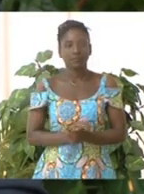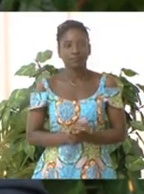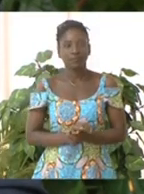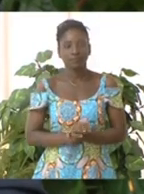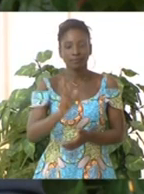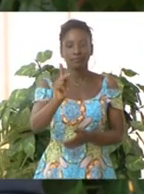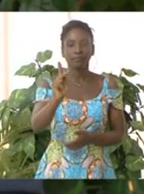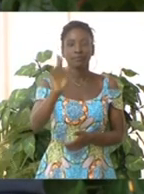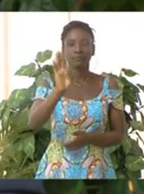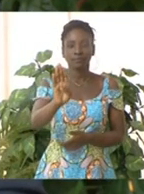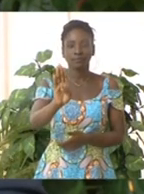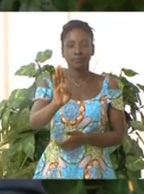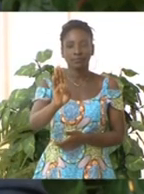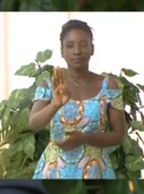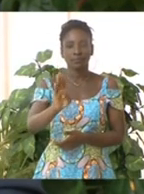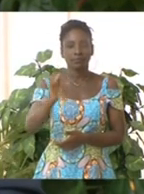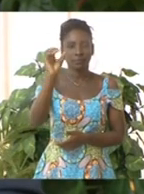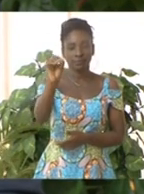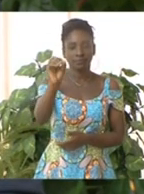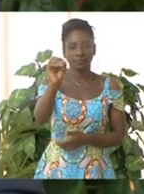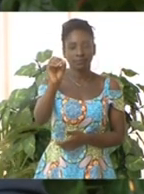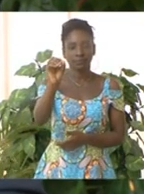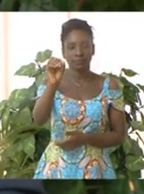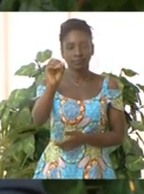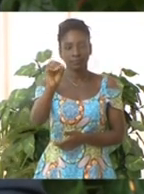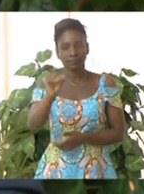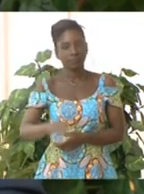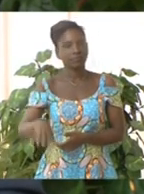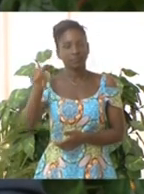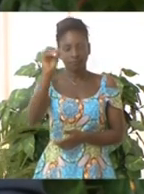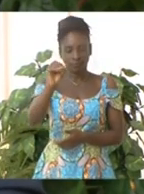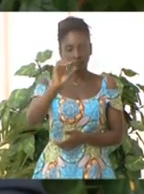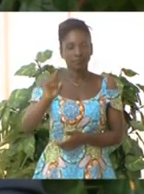Kwadio Conan Bertin, 0, soit